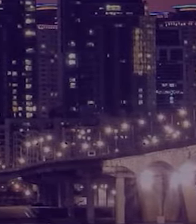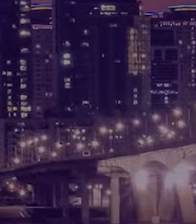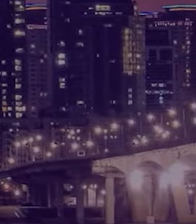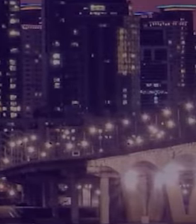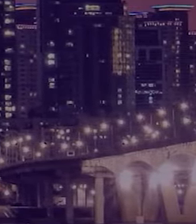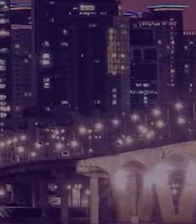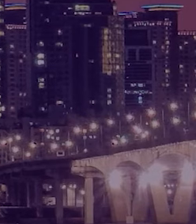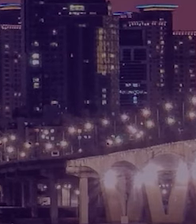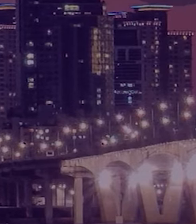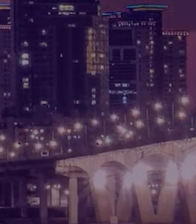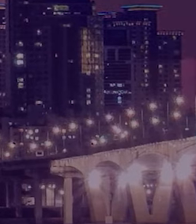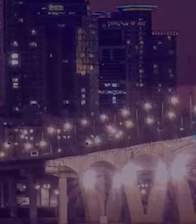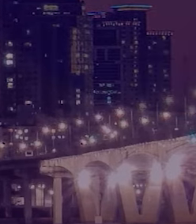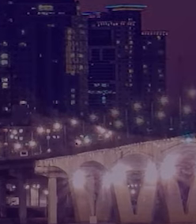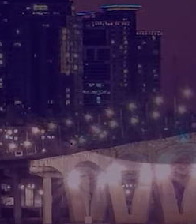아